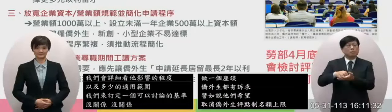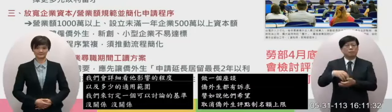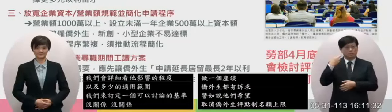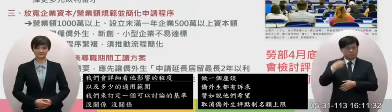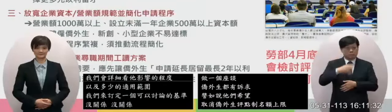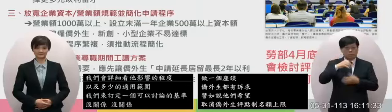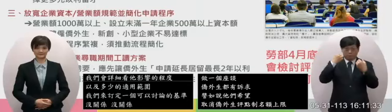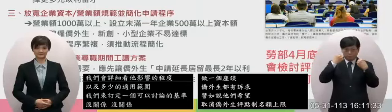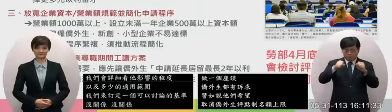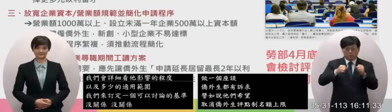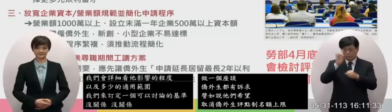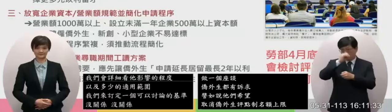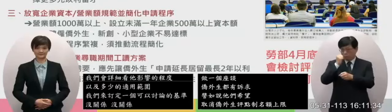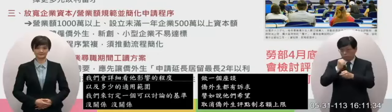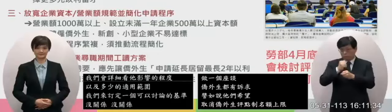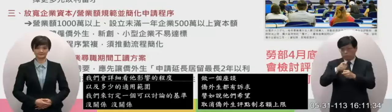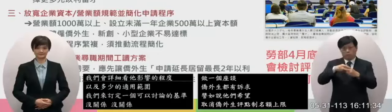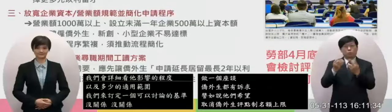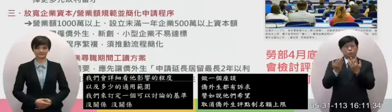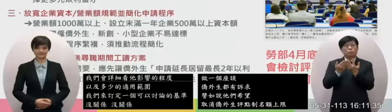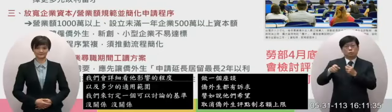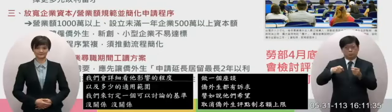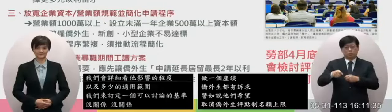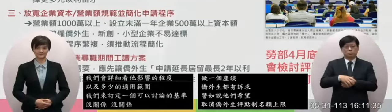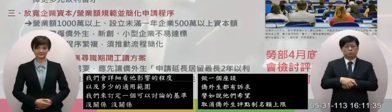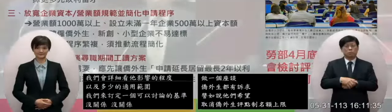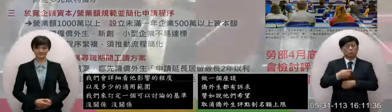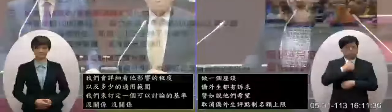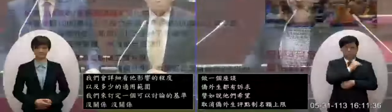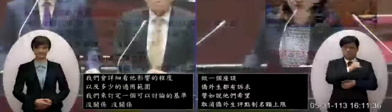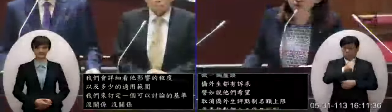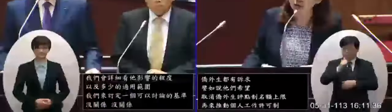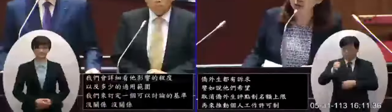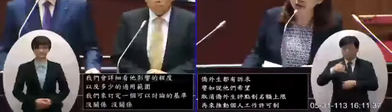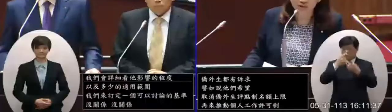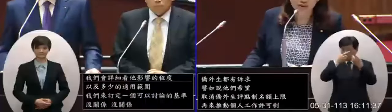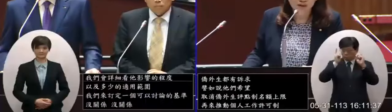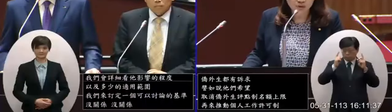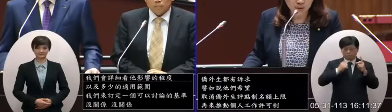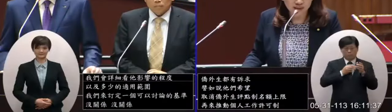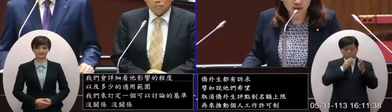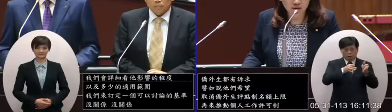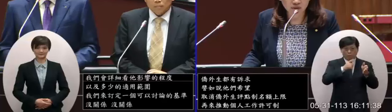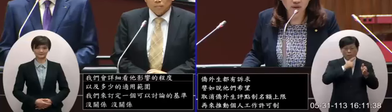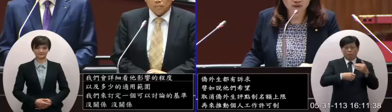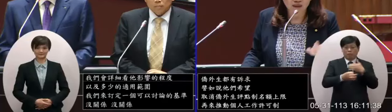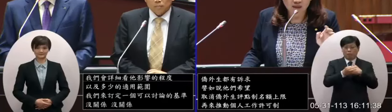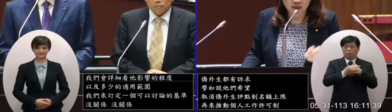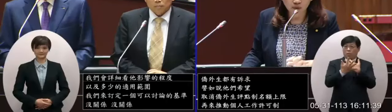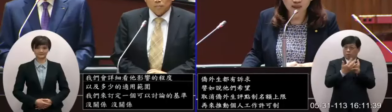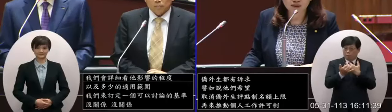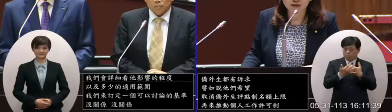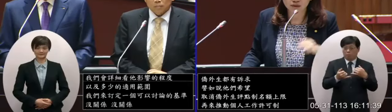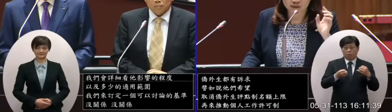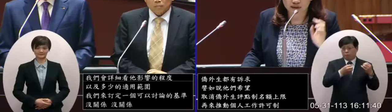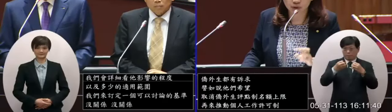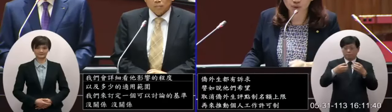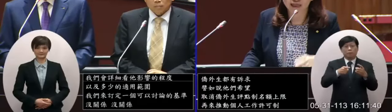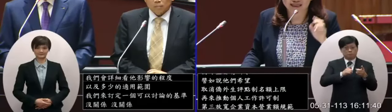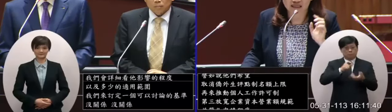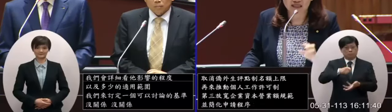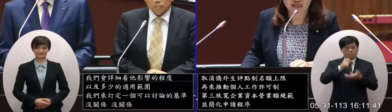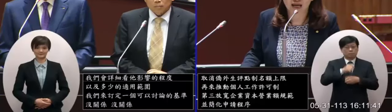生毕业寻职期间的攻读方案。这是本席到各大专院校跟侨外生座谈的时候呢，侨外生所